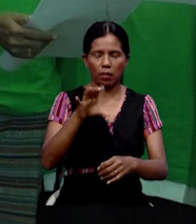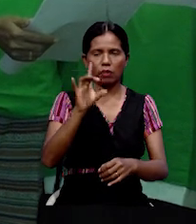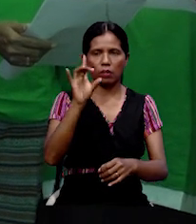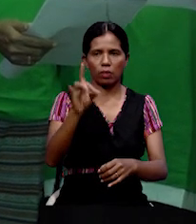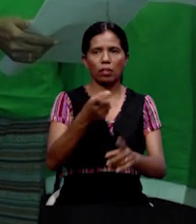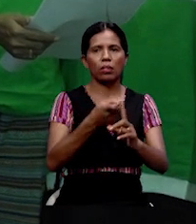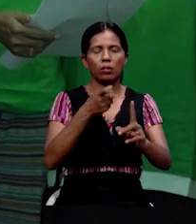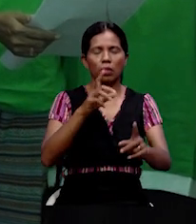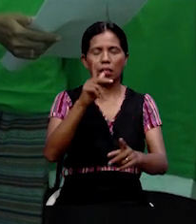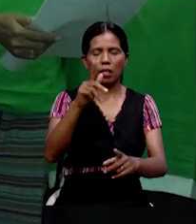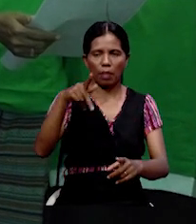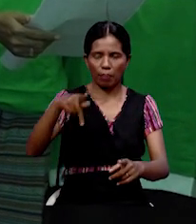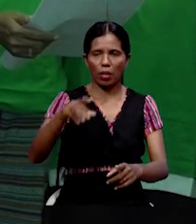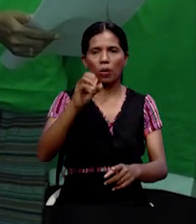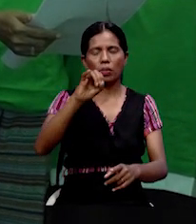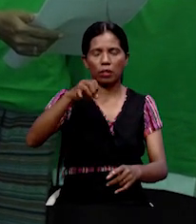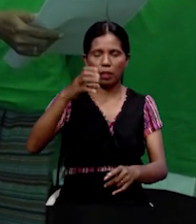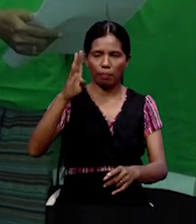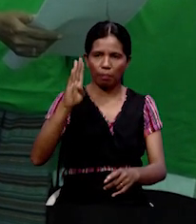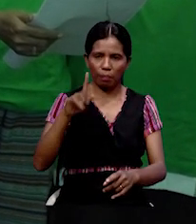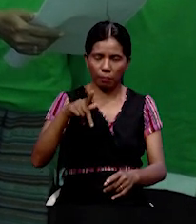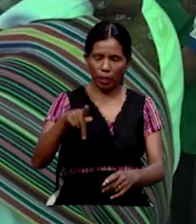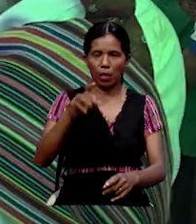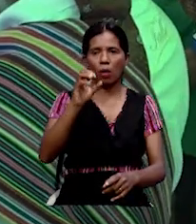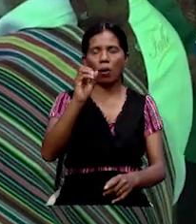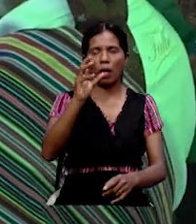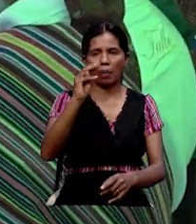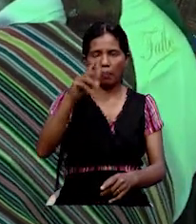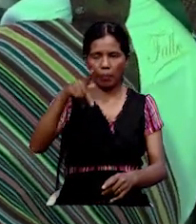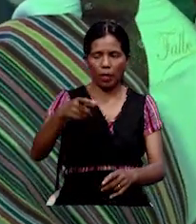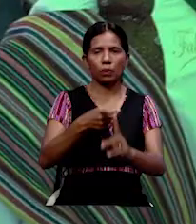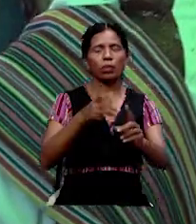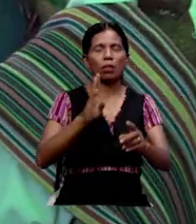si KP OZP no OMP hu si region Bocau